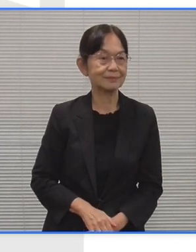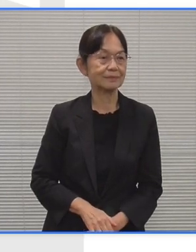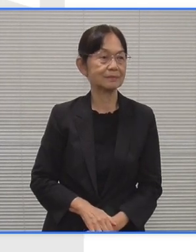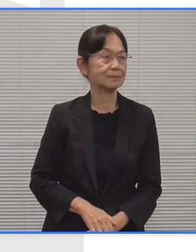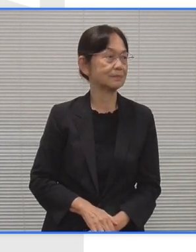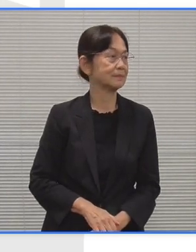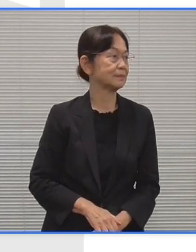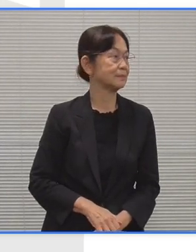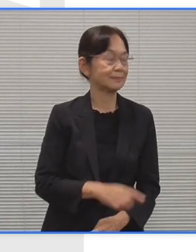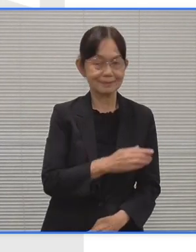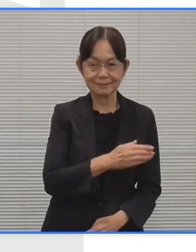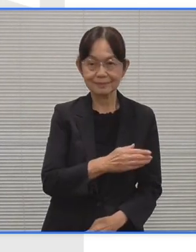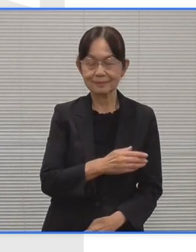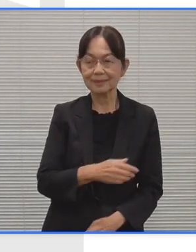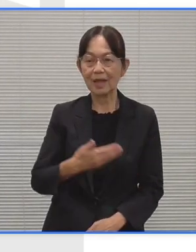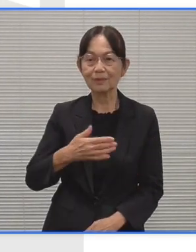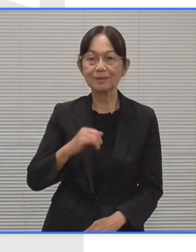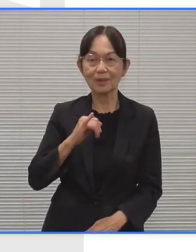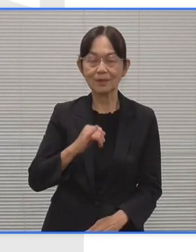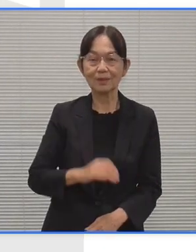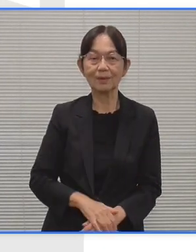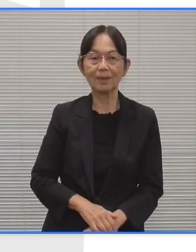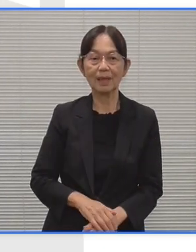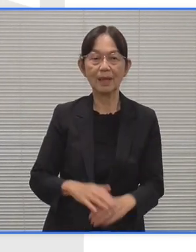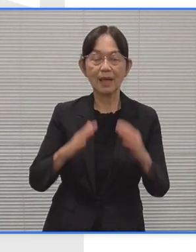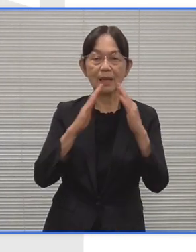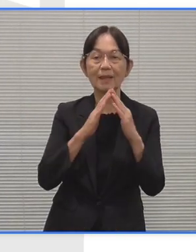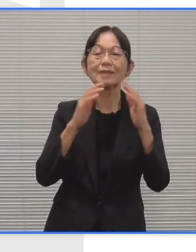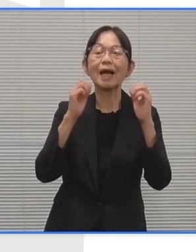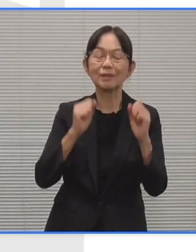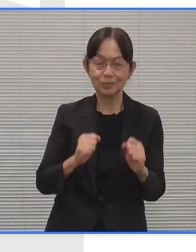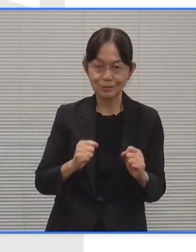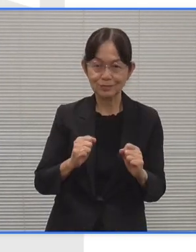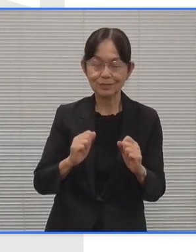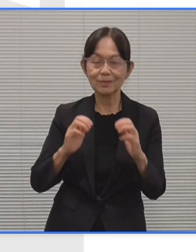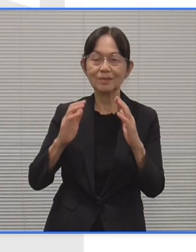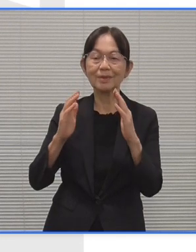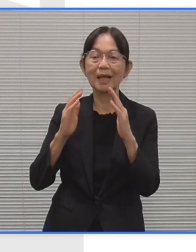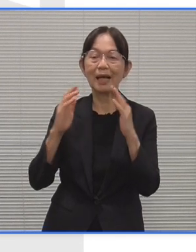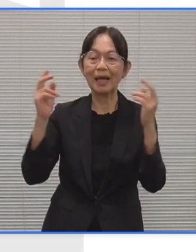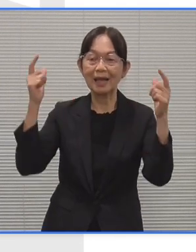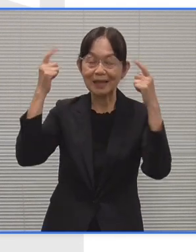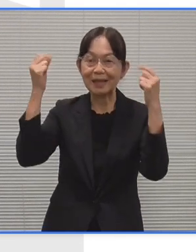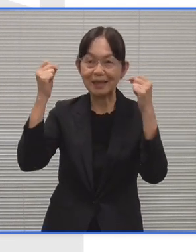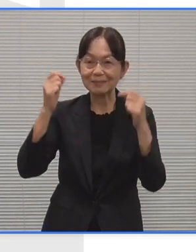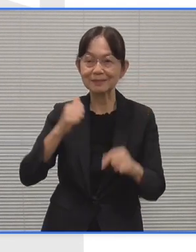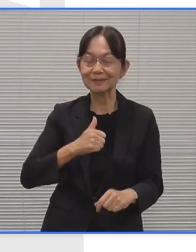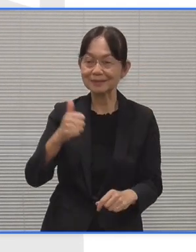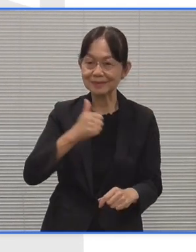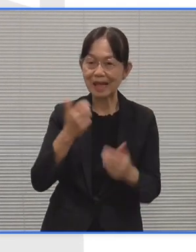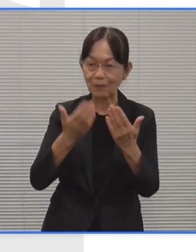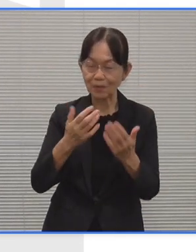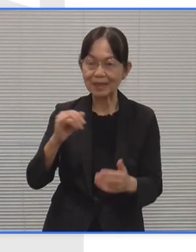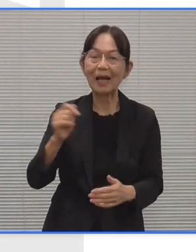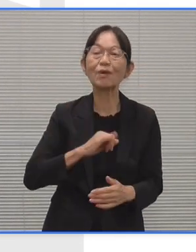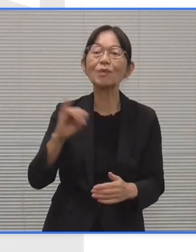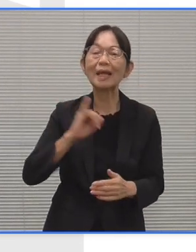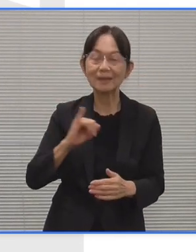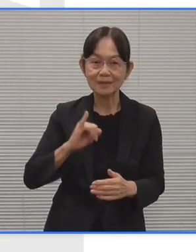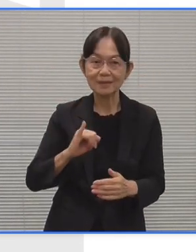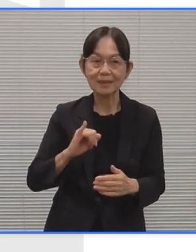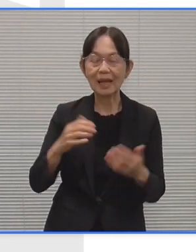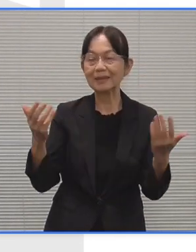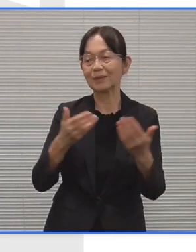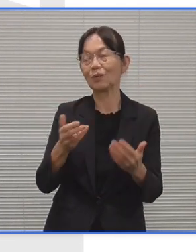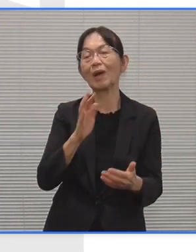提案はですね、在住、在勤、在学ということで広く募集いただいた、募集